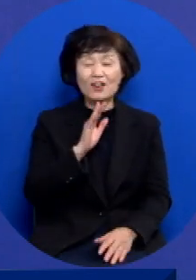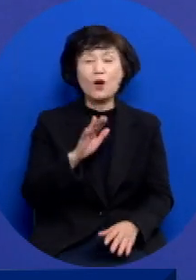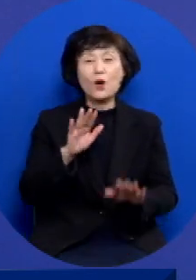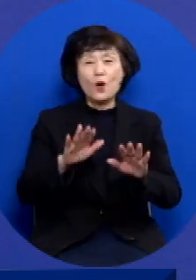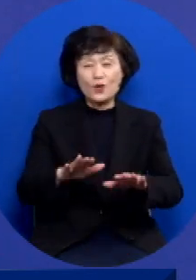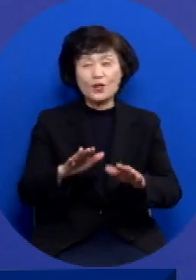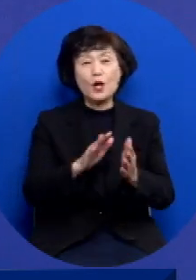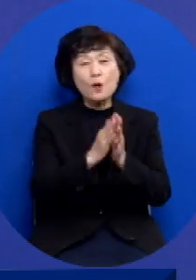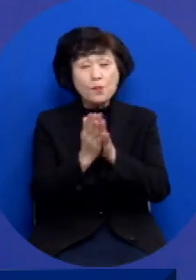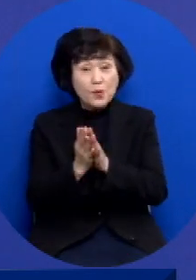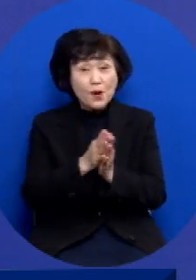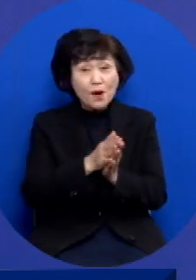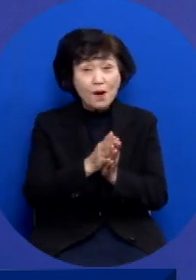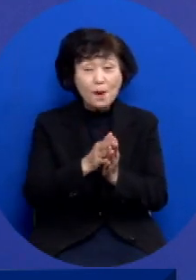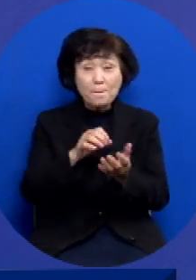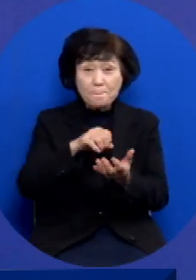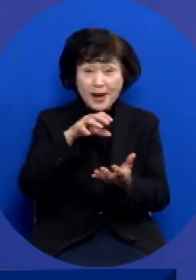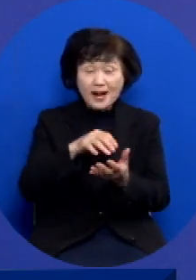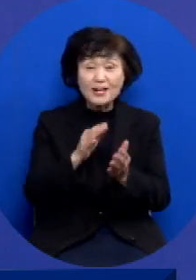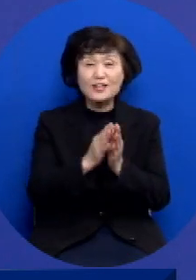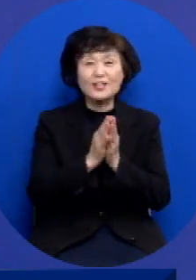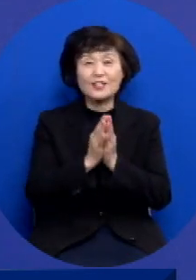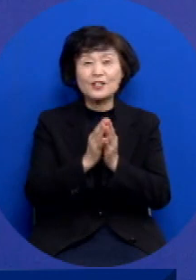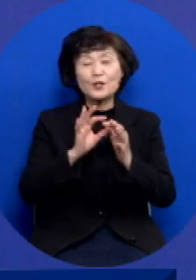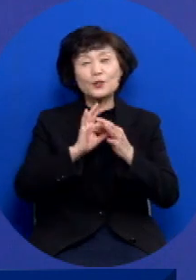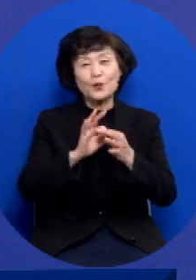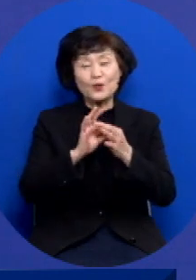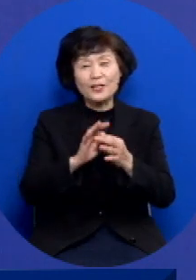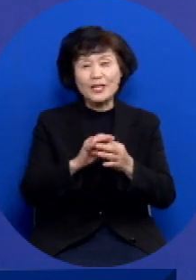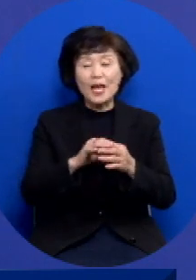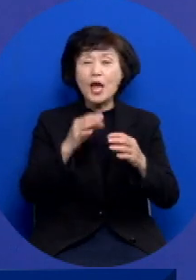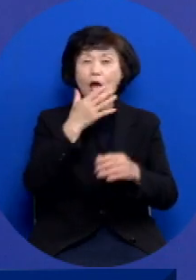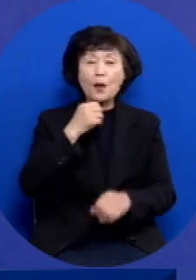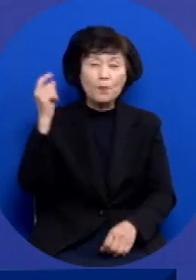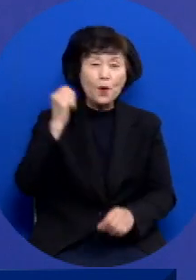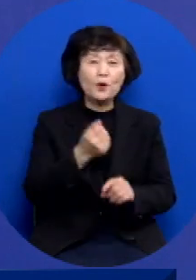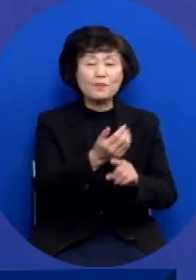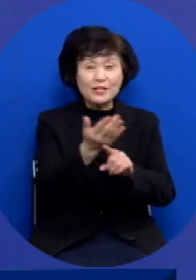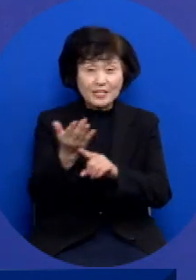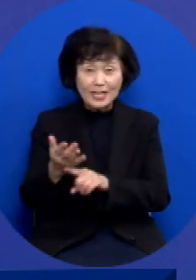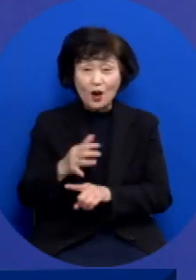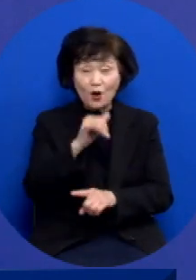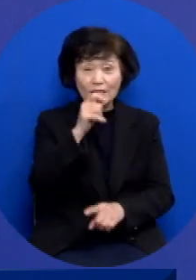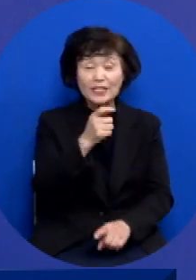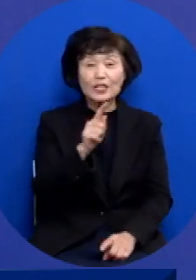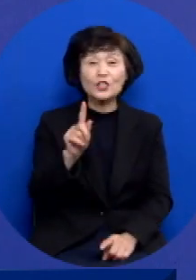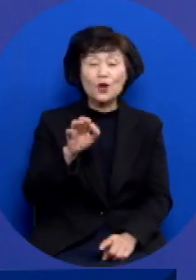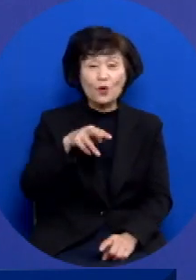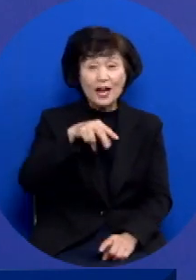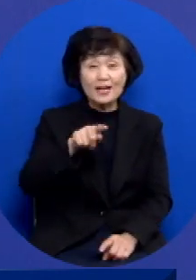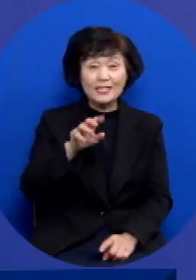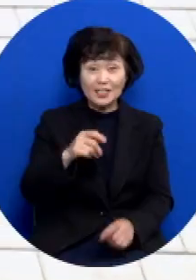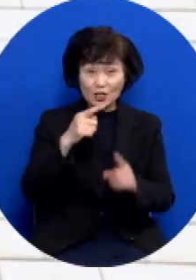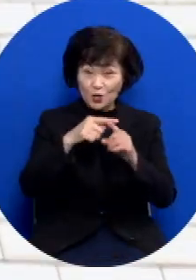통해 그보다 더 따뜻한 복음의 열매를 전하고 있는 서울 광성교회에 다녀왔습니다. 이현지 기자입니다.